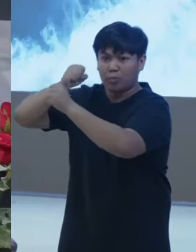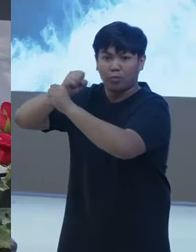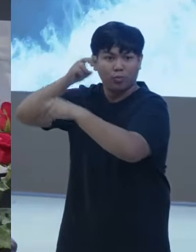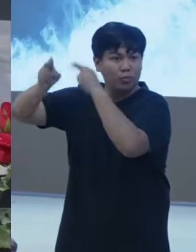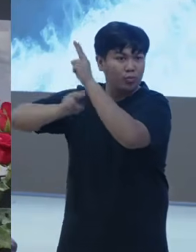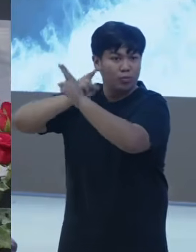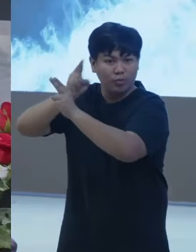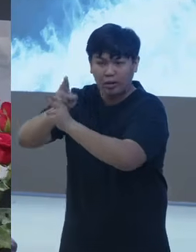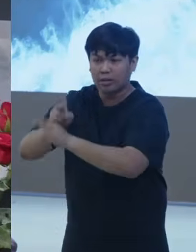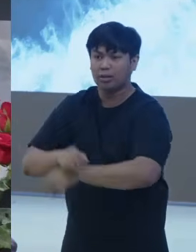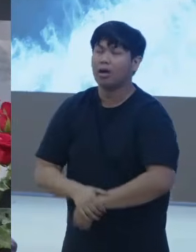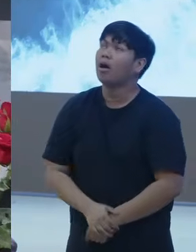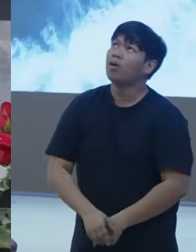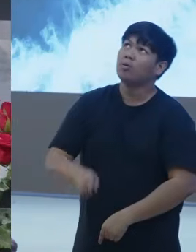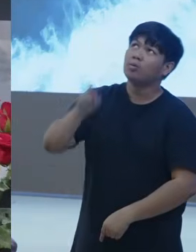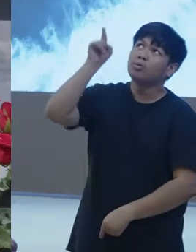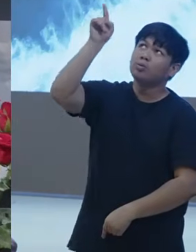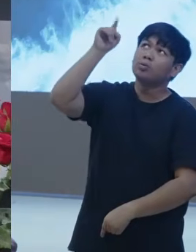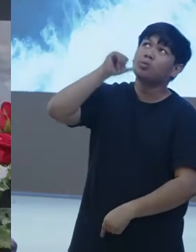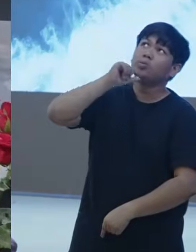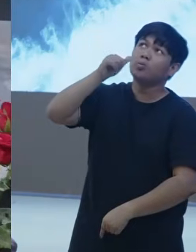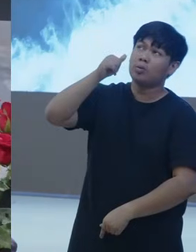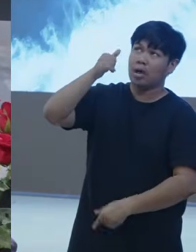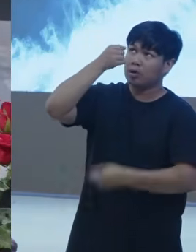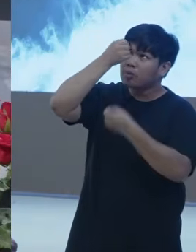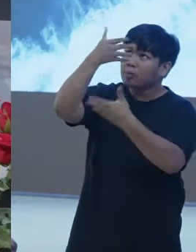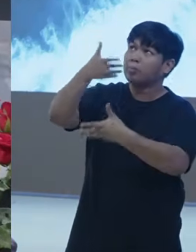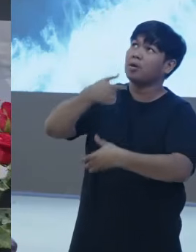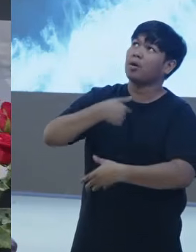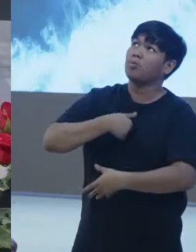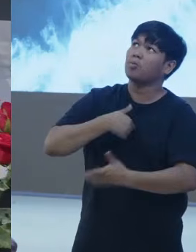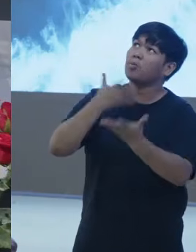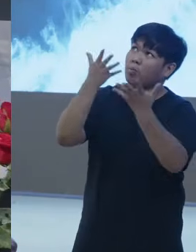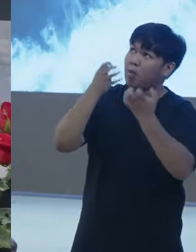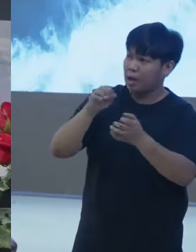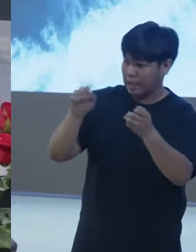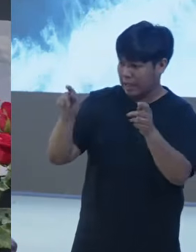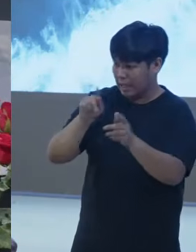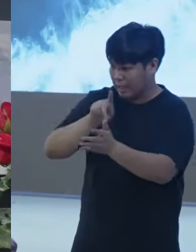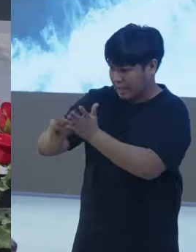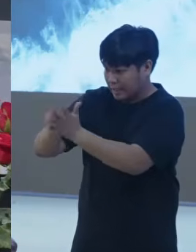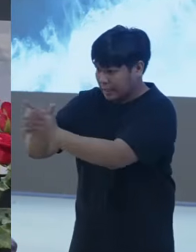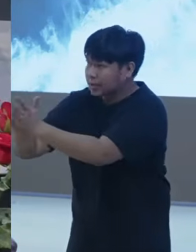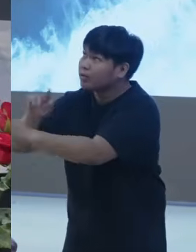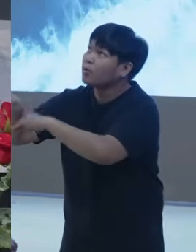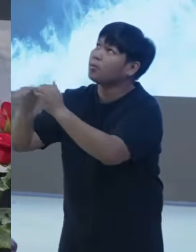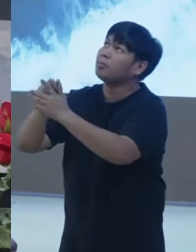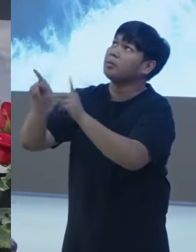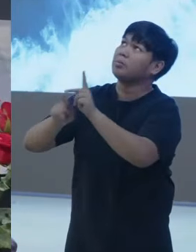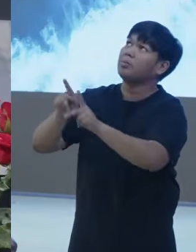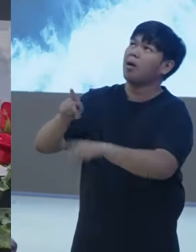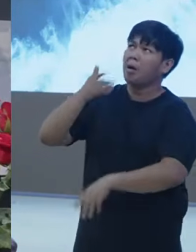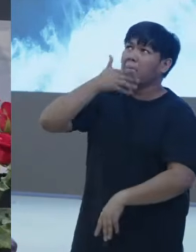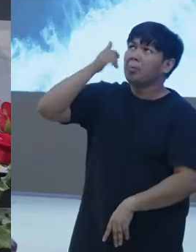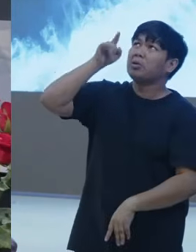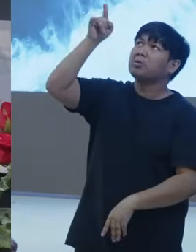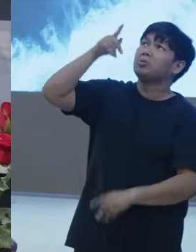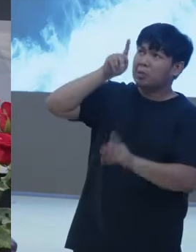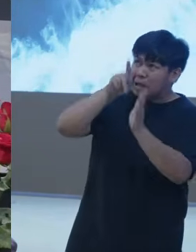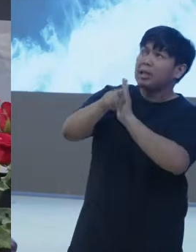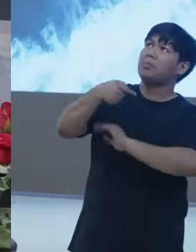Kung hindi mo susundin ang gusto ko, it is better for me to die than to live.